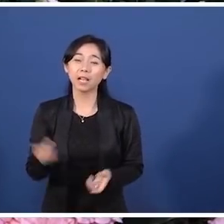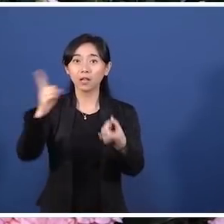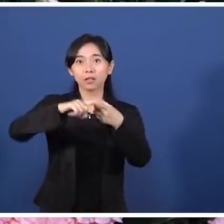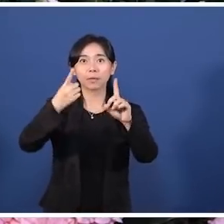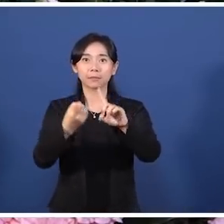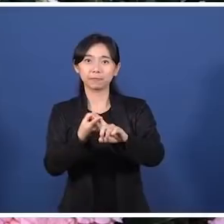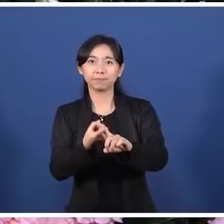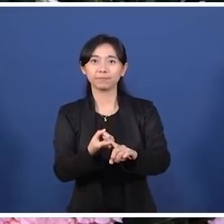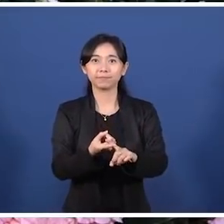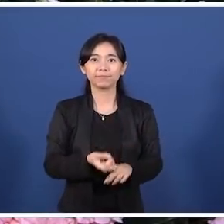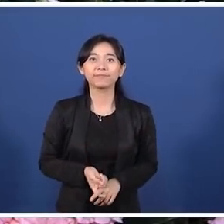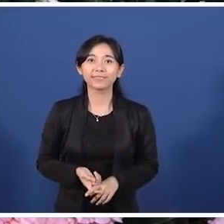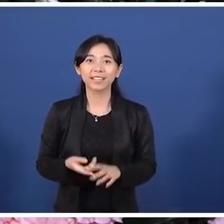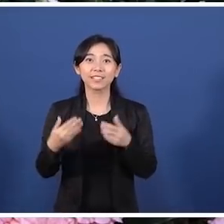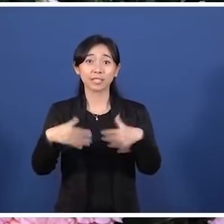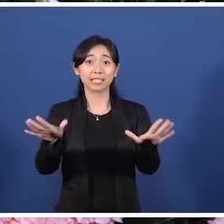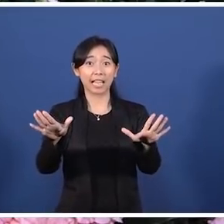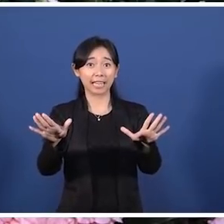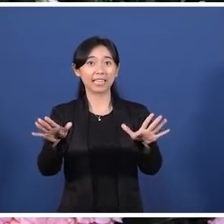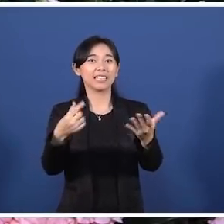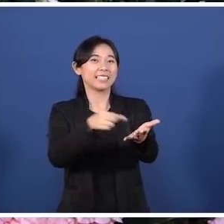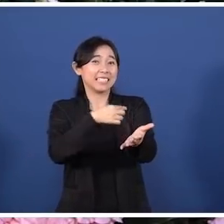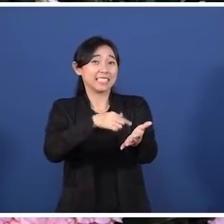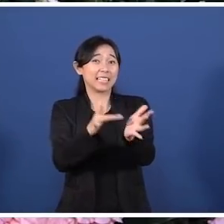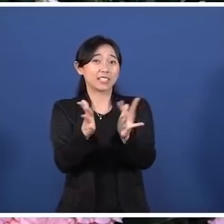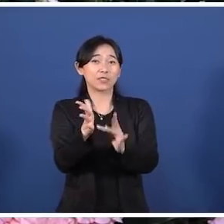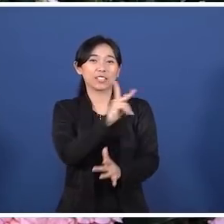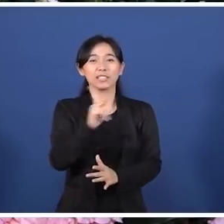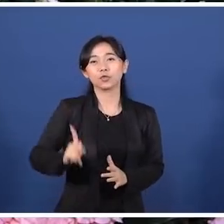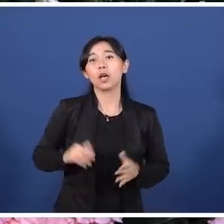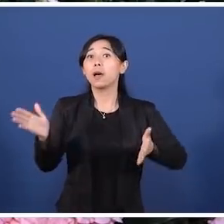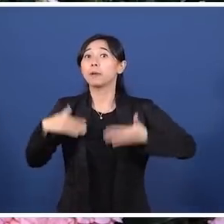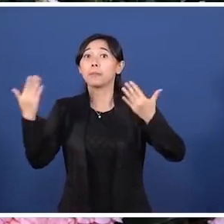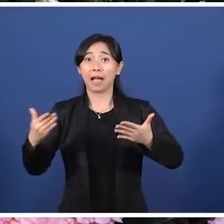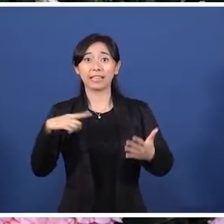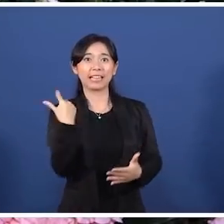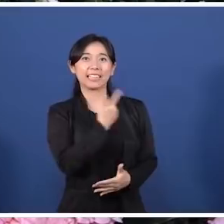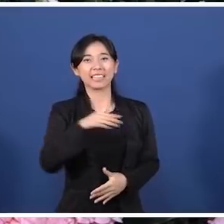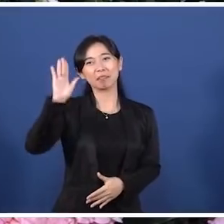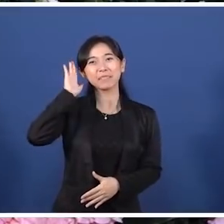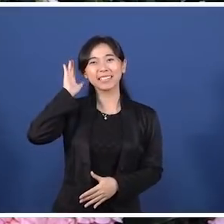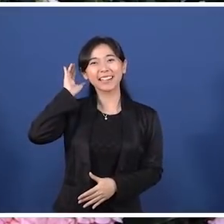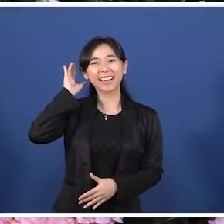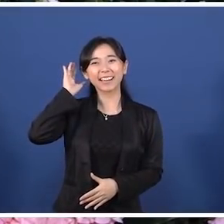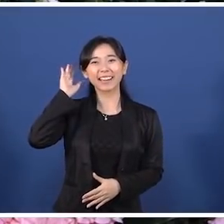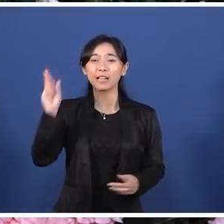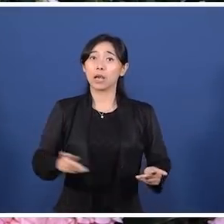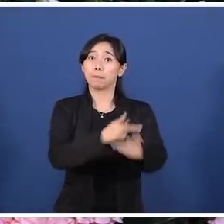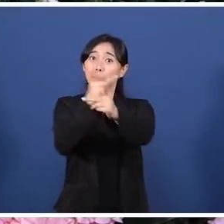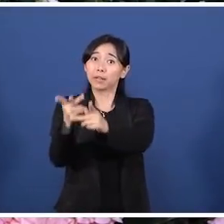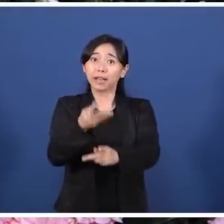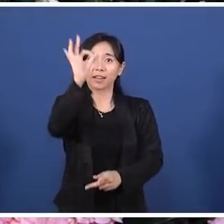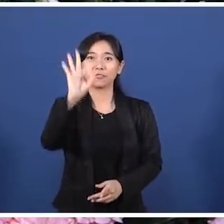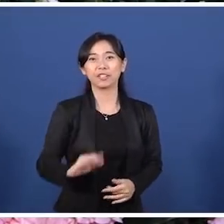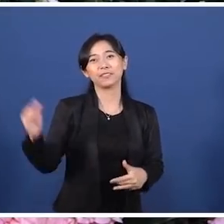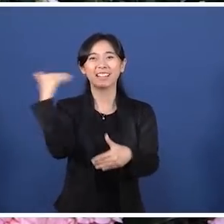Saudara-saudara, sampai di sini pembacaan Injil Tuhan Yesus Kristus. Berbahagialah kita semua yang mendengarkan firman, tetapi terlebih yang memelihara firman